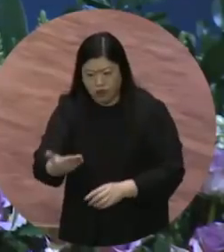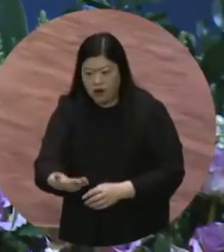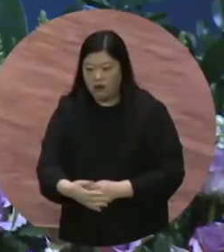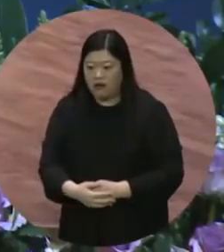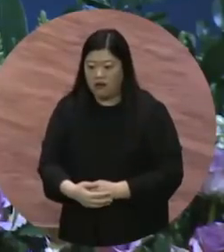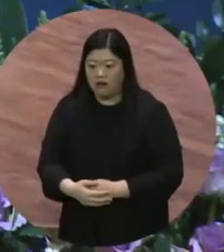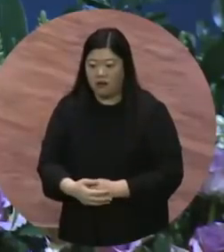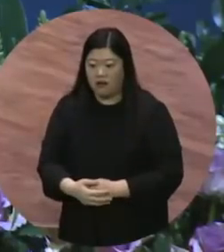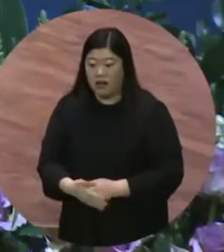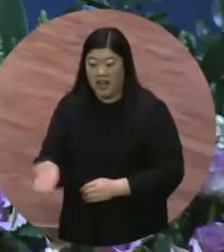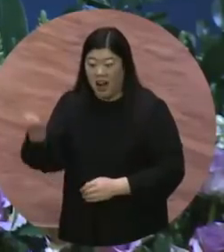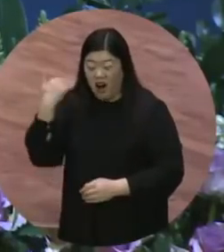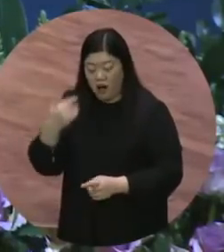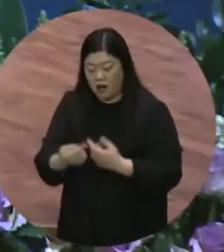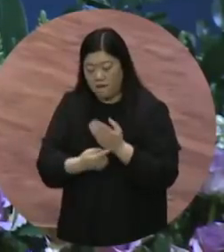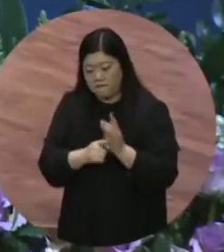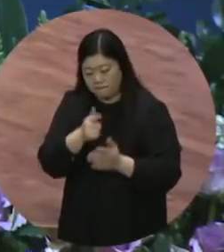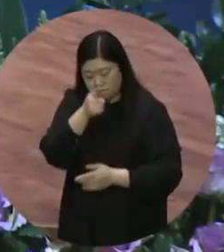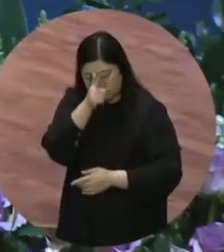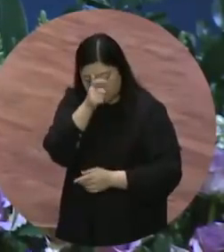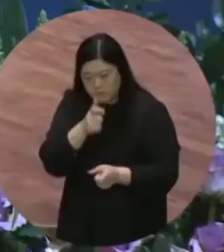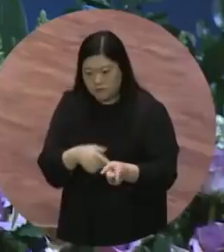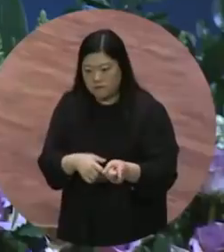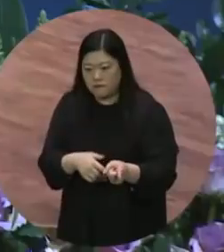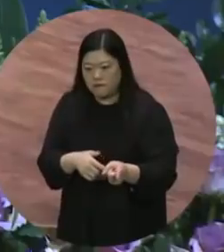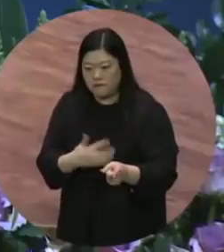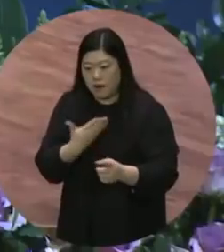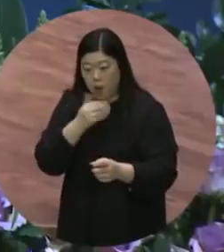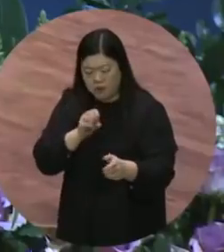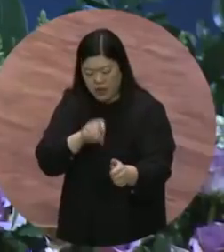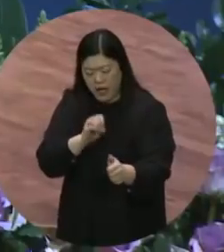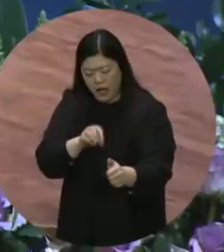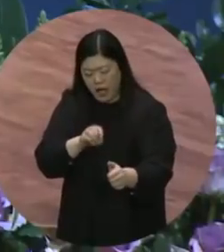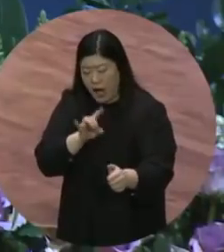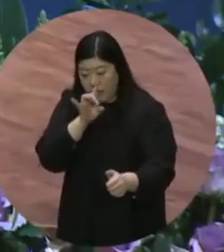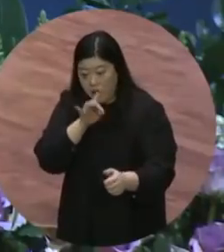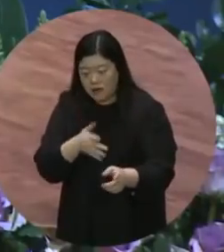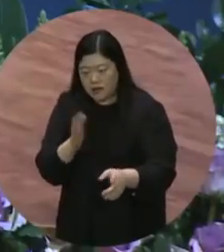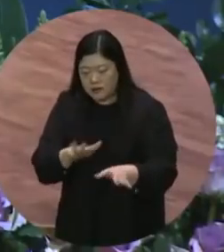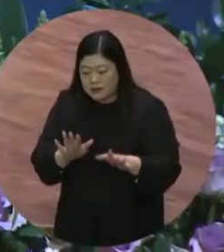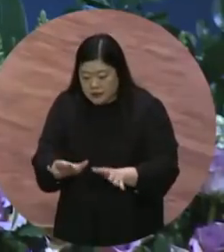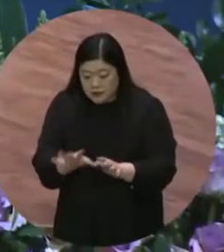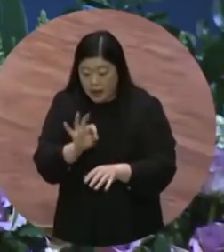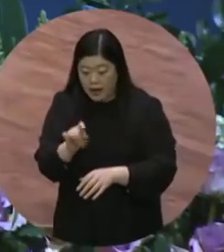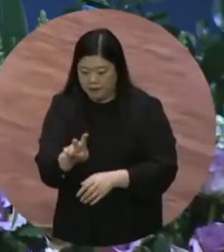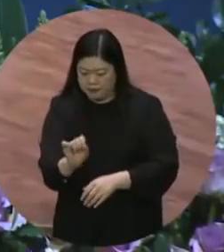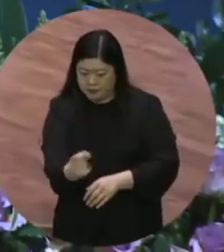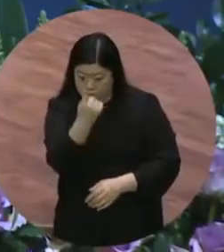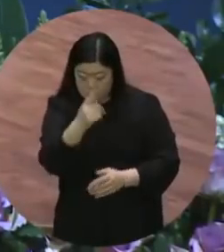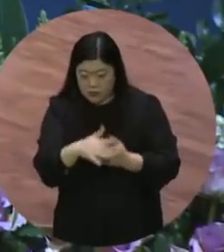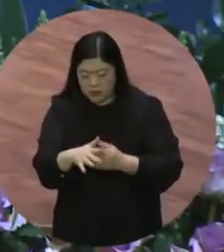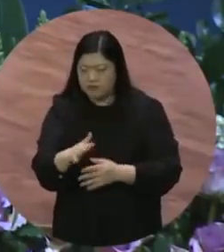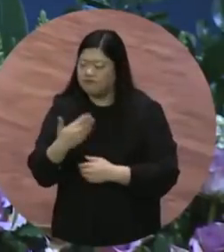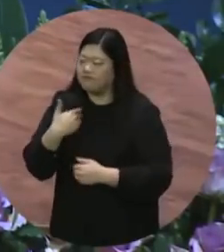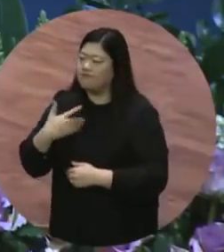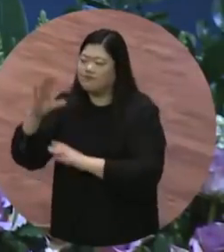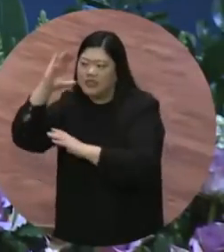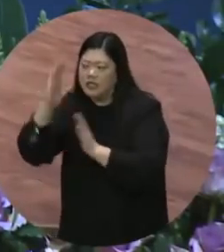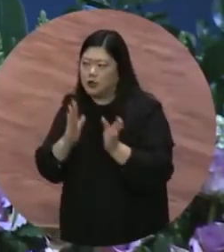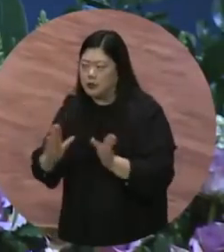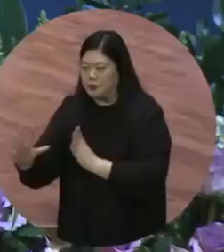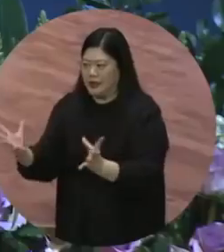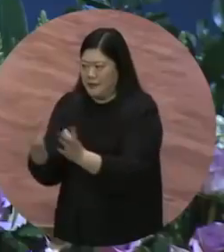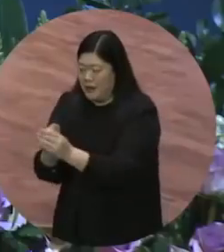병이 마음의 문을 열어줬구나. 이 병 때문에 아내가 힘들었고 자식이 힘들었지만 하나에 볼 때는 그를